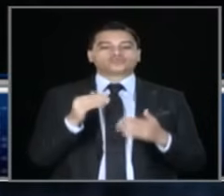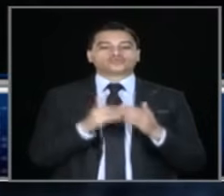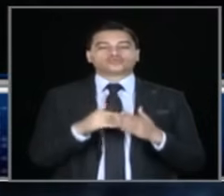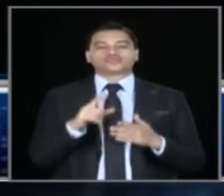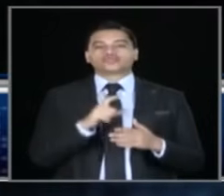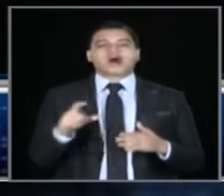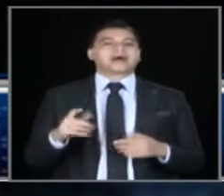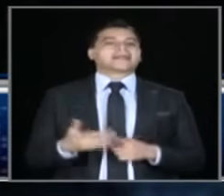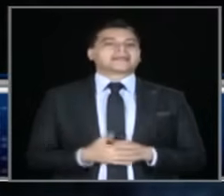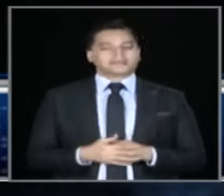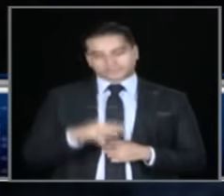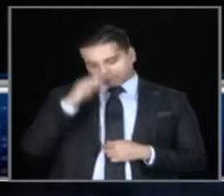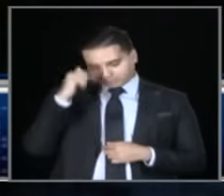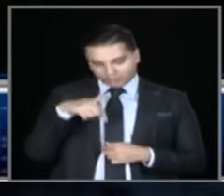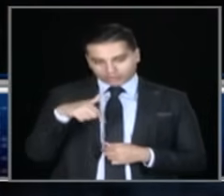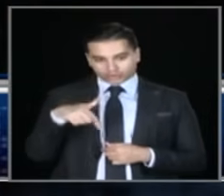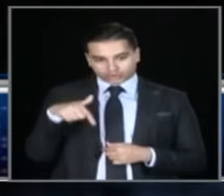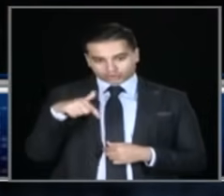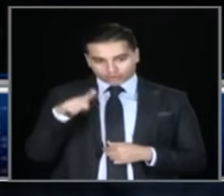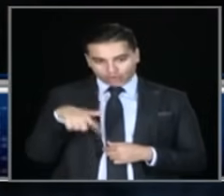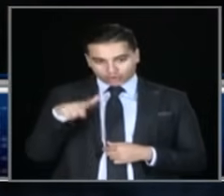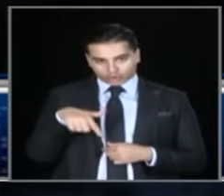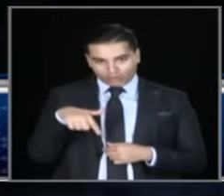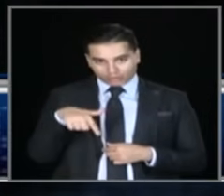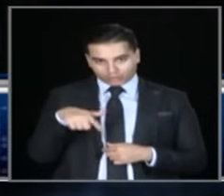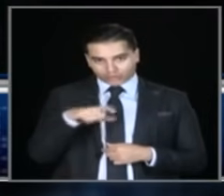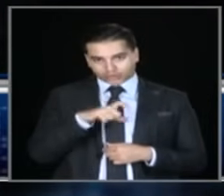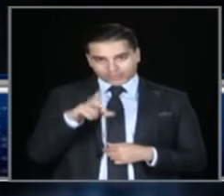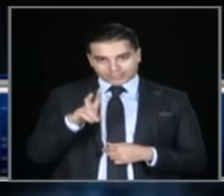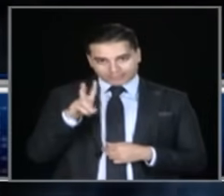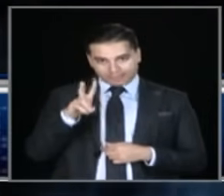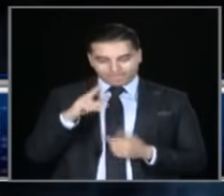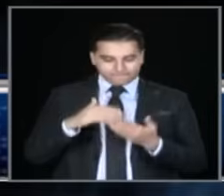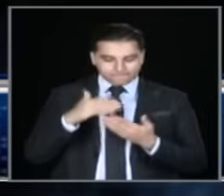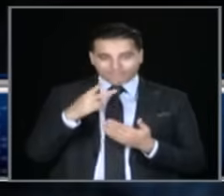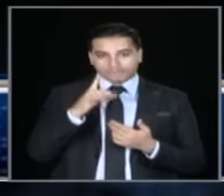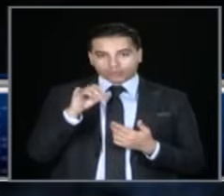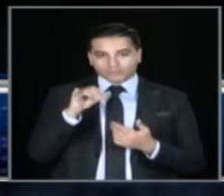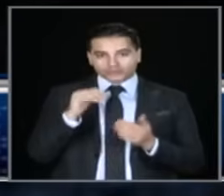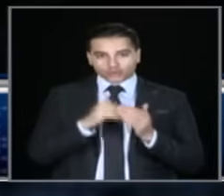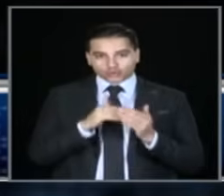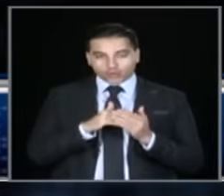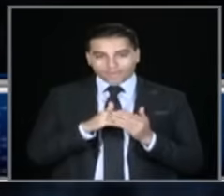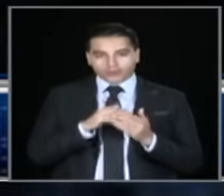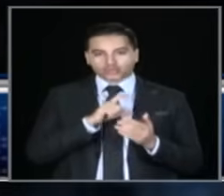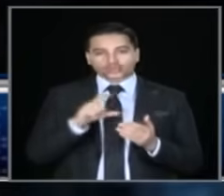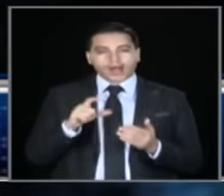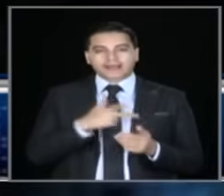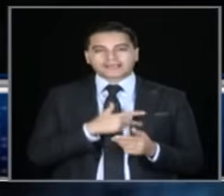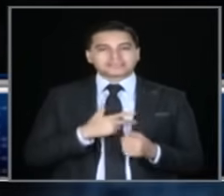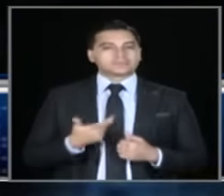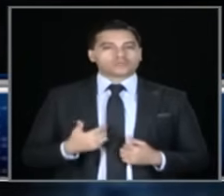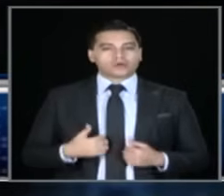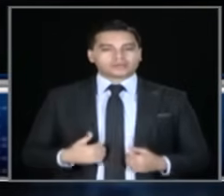مرور 250 يوم؟ هيبقى شهر إيه؟ 16 يوليو